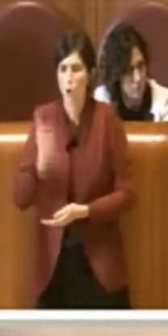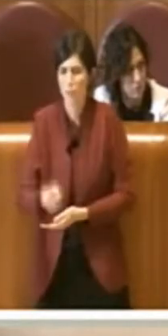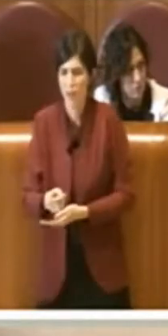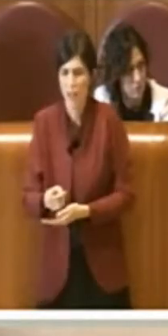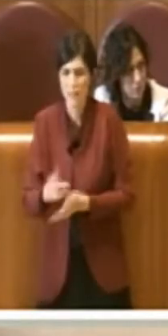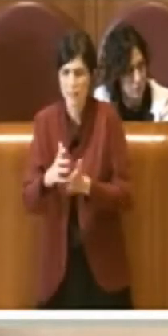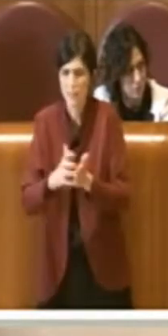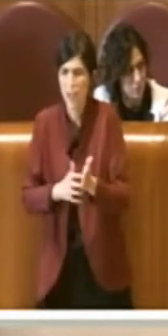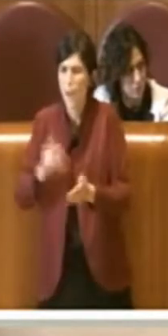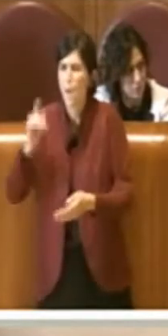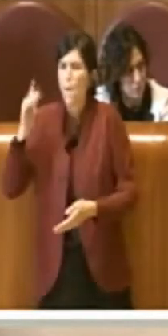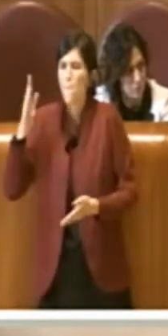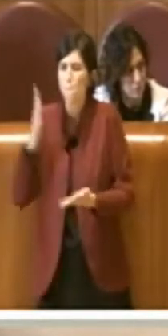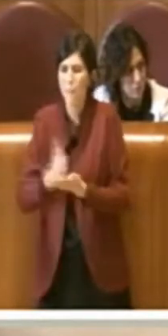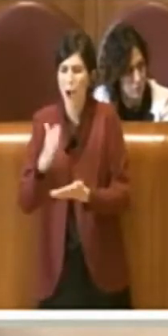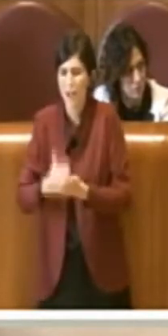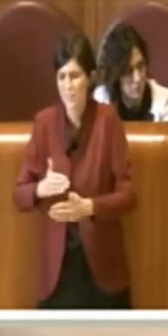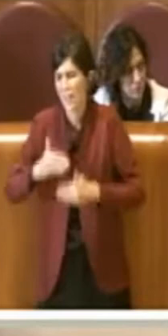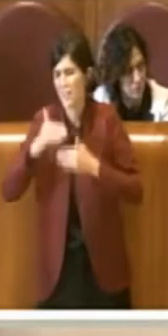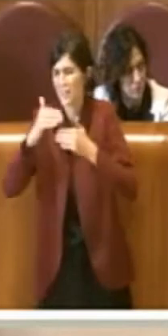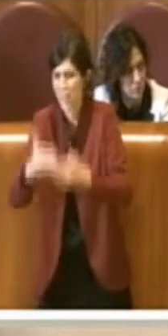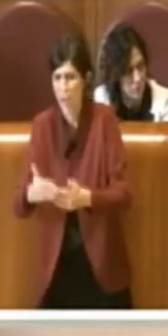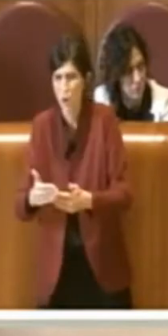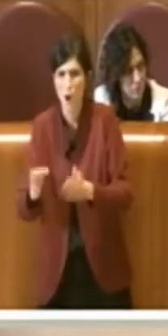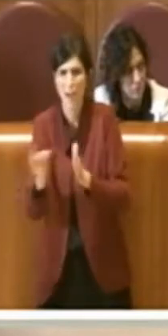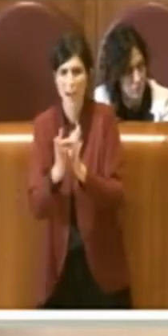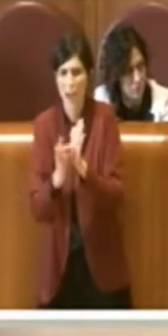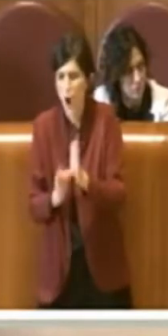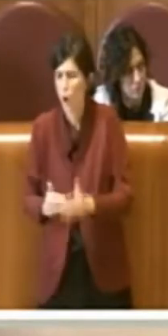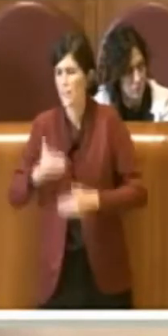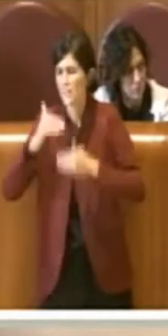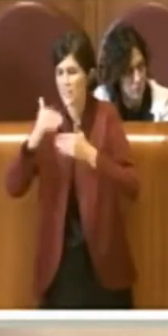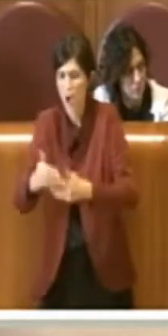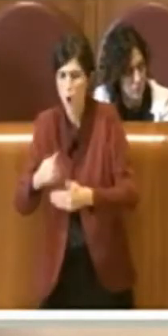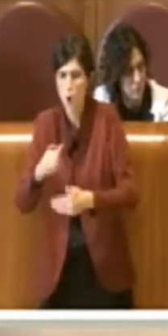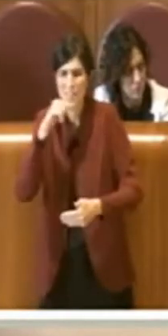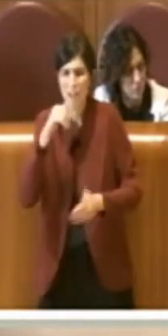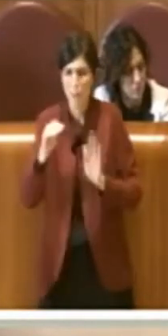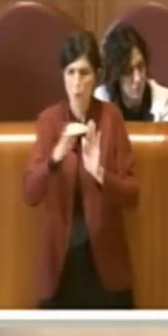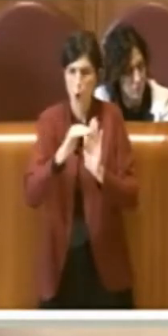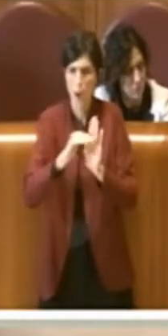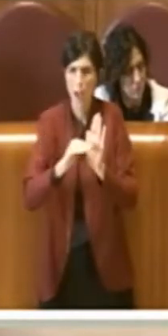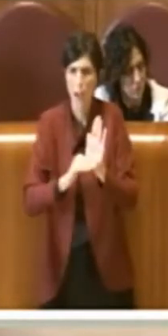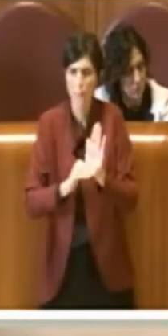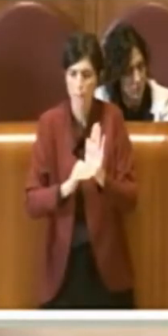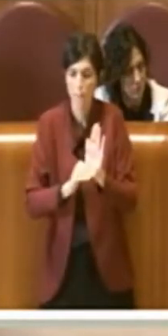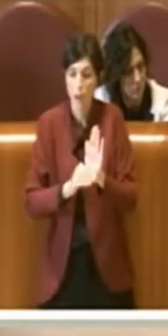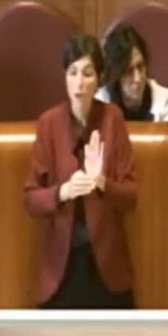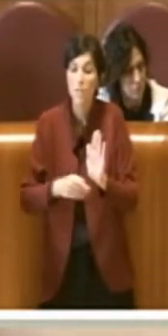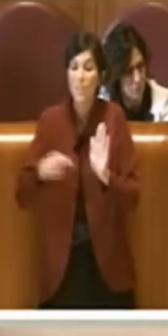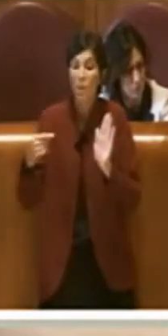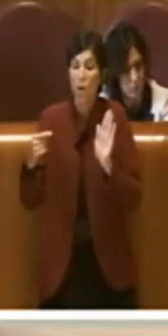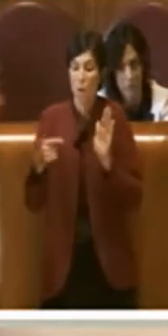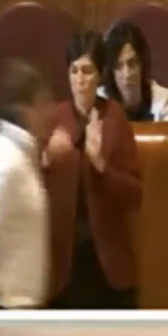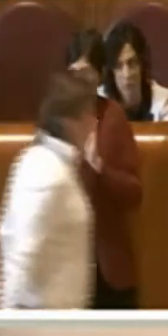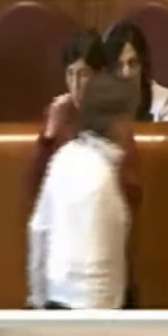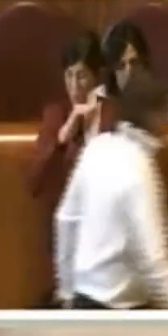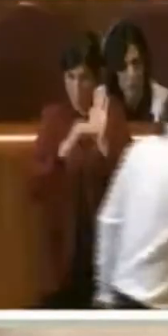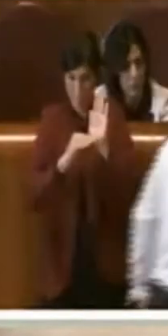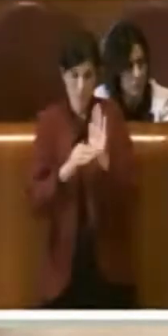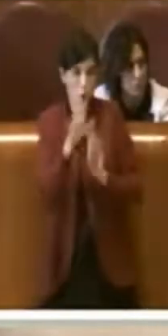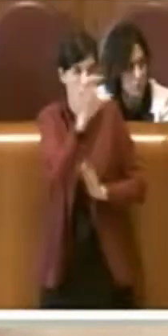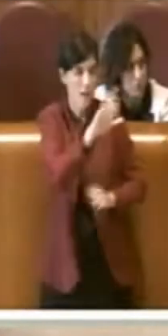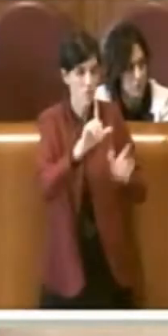Basta andare in deroga alle regole, ci vuole programmazione, e questa programmazione la Regione Lazio